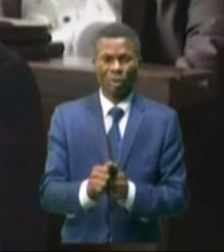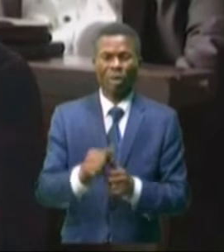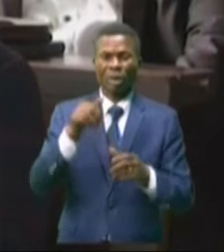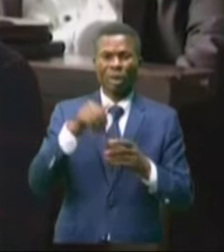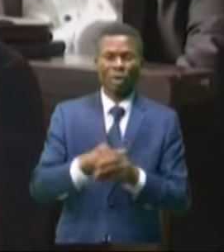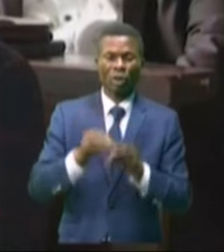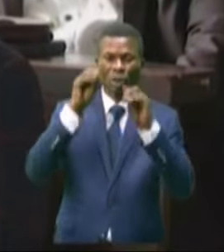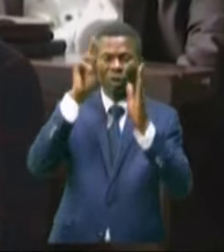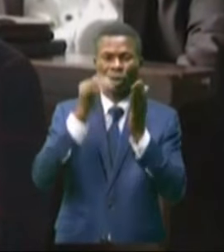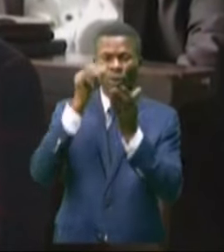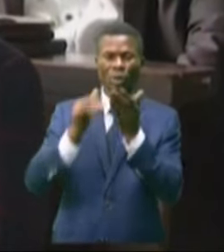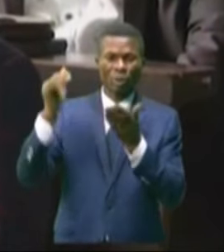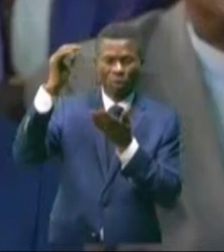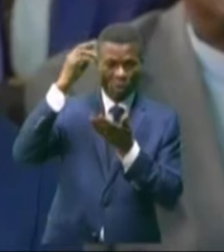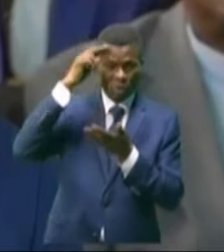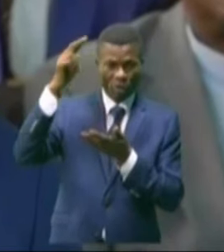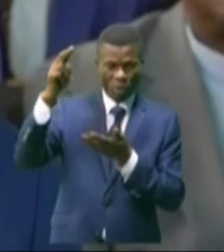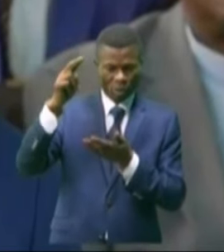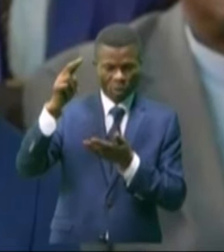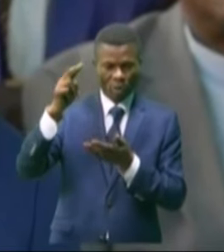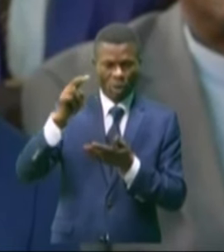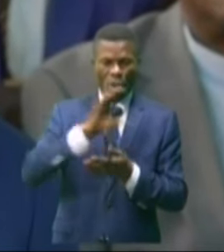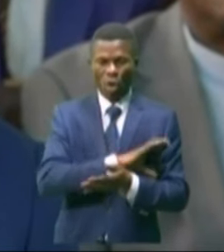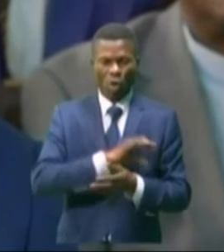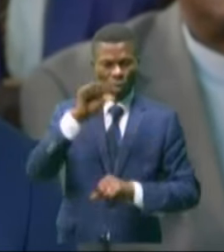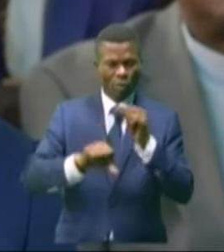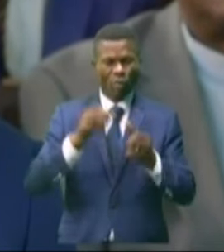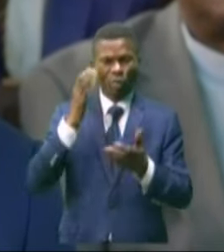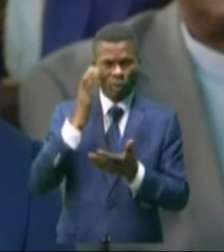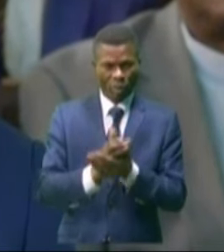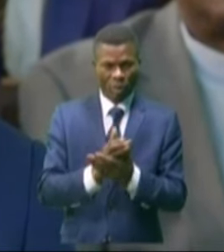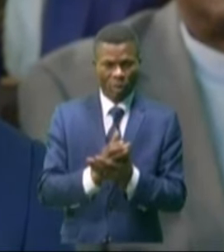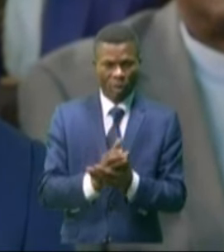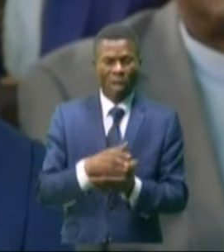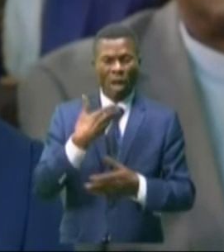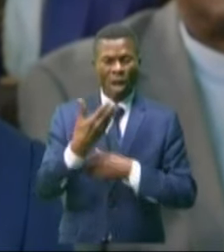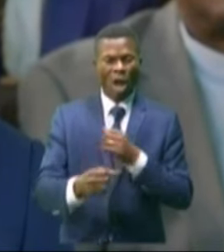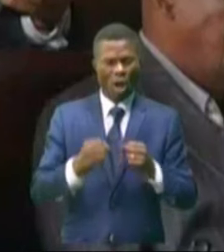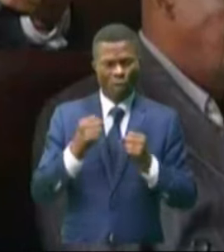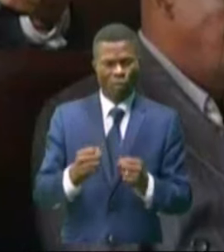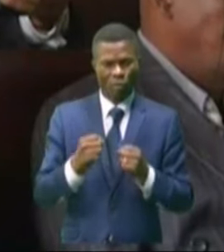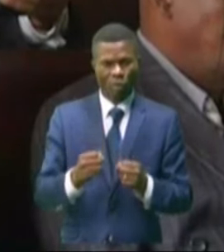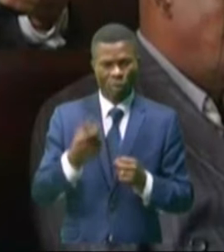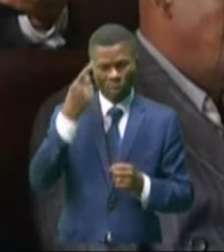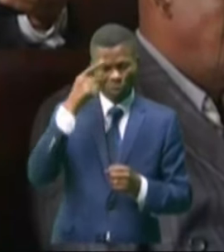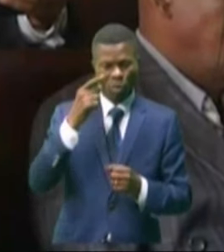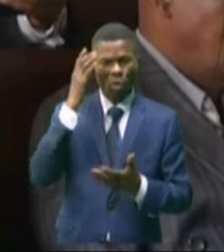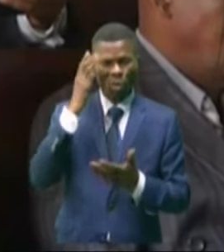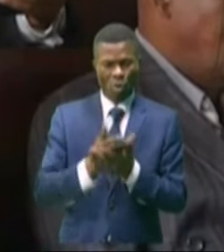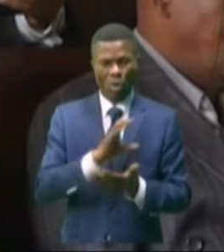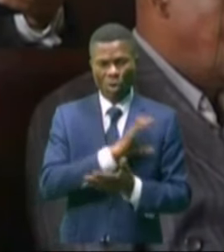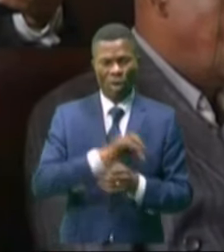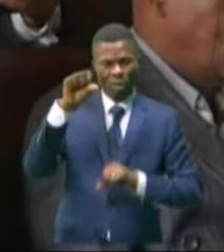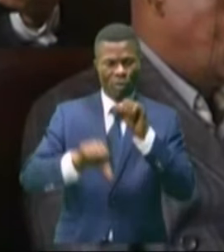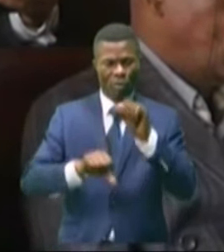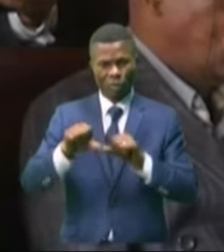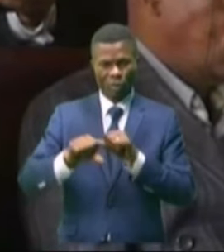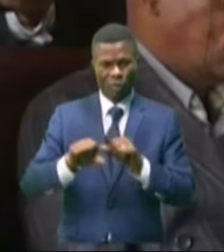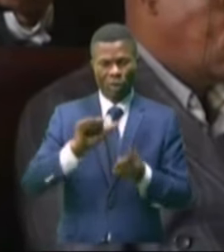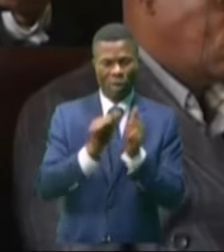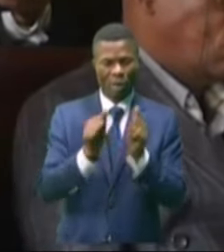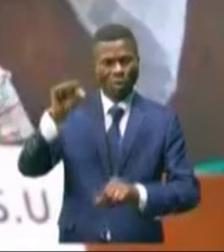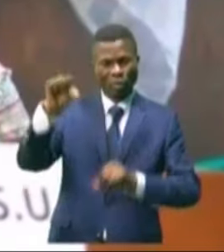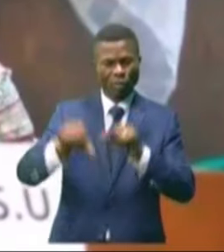l'enseignement supérieur et universitaire, car elle ne ménagera aucun effort pour lutter contre toutes sortes d'antivaleurs